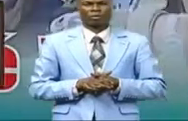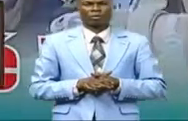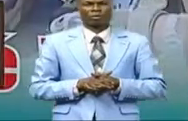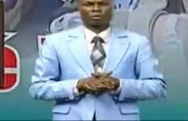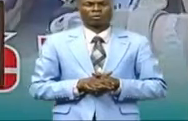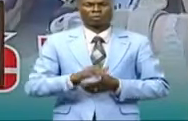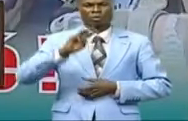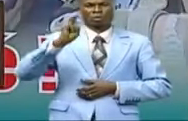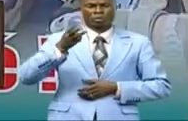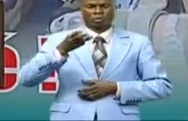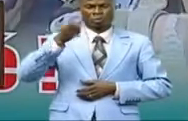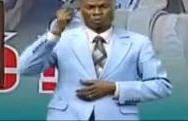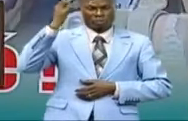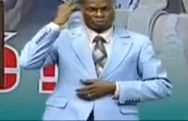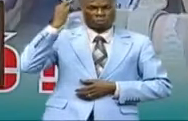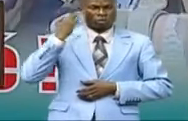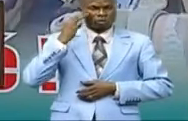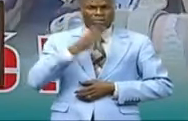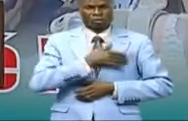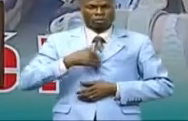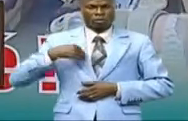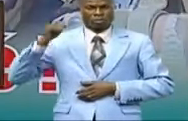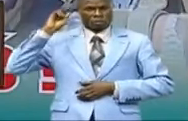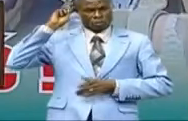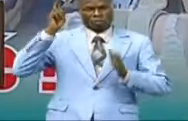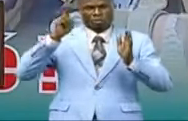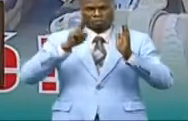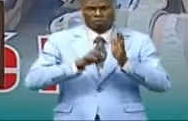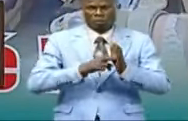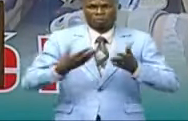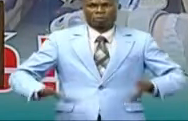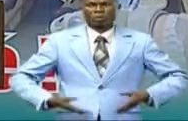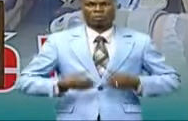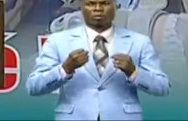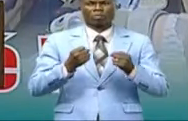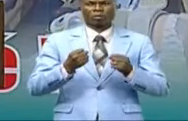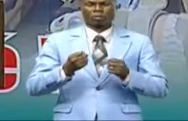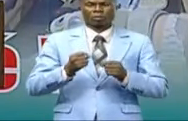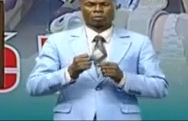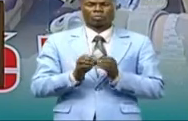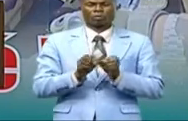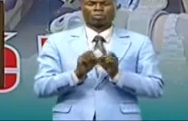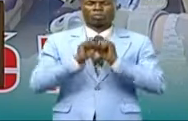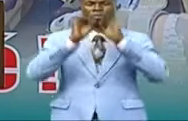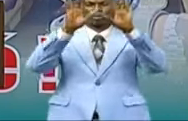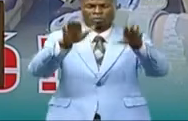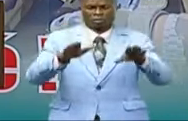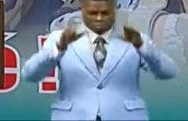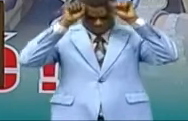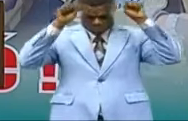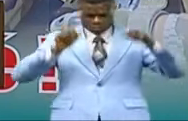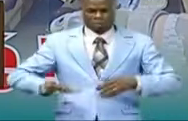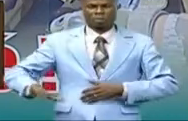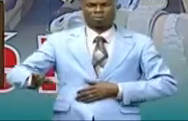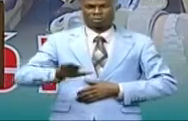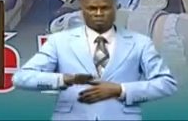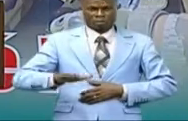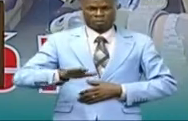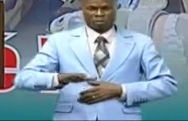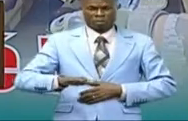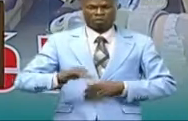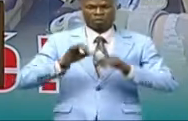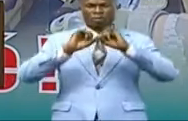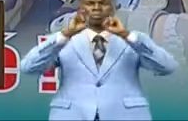En troisième lieu, le Premier ministre a, au nom du gouvernement, salué l'inauguration par le président de la République de